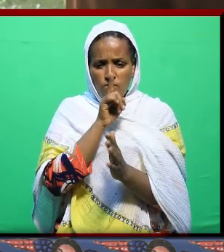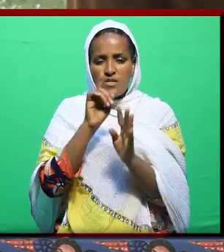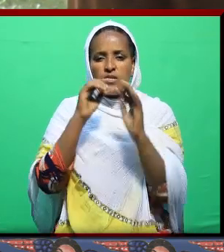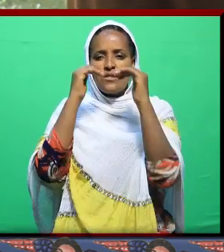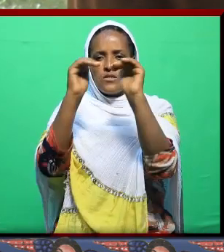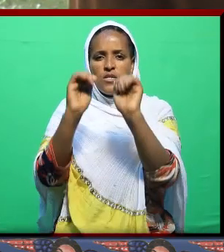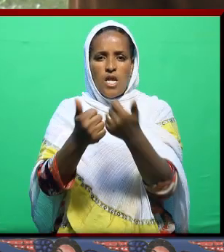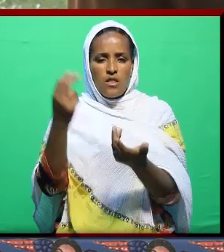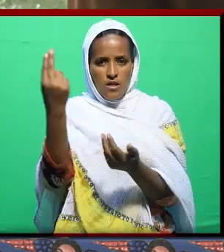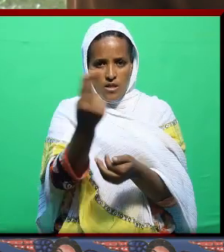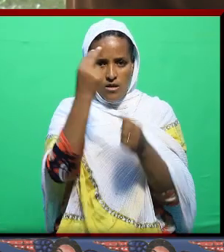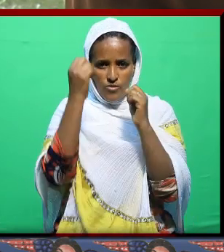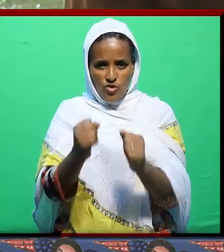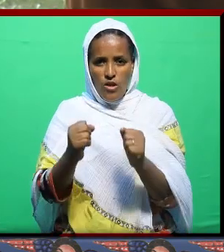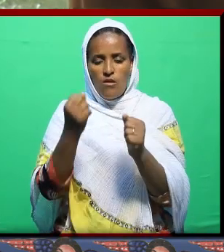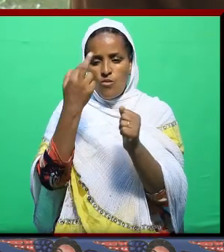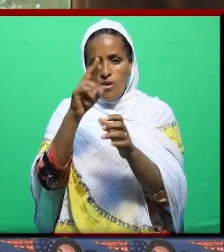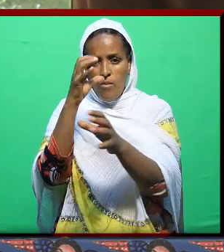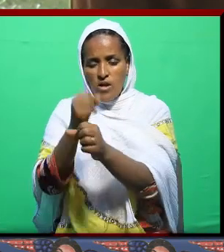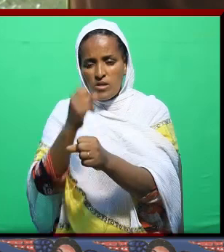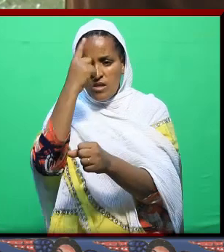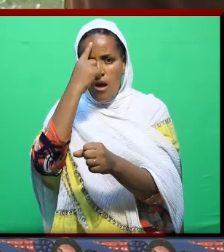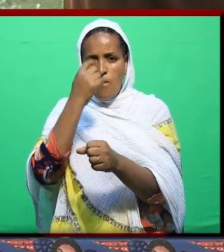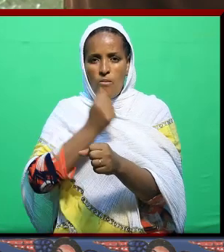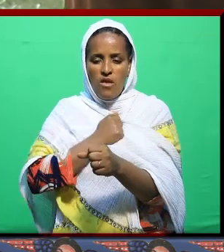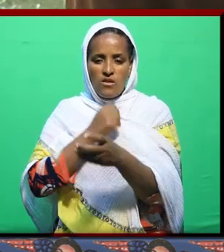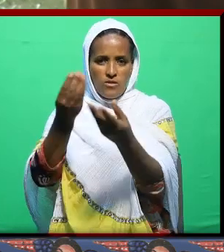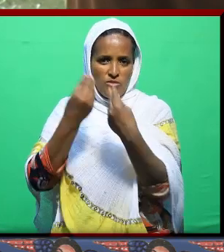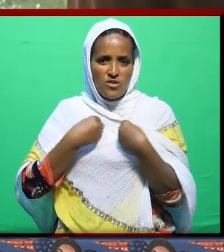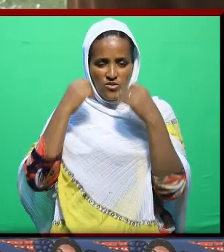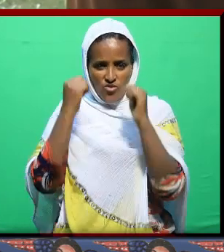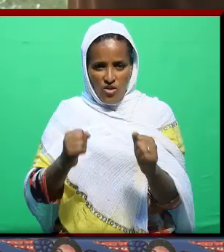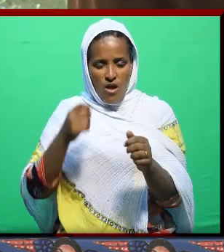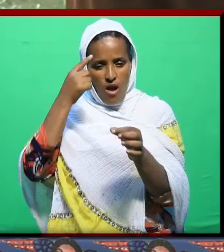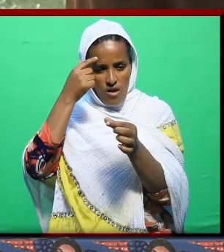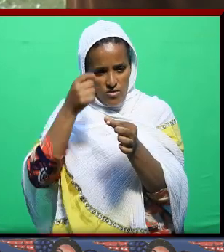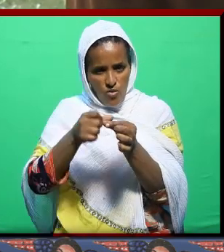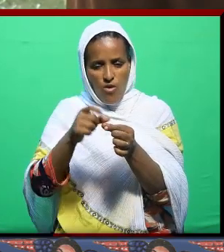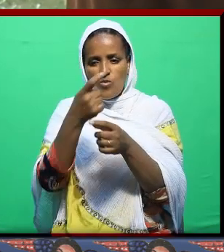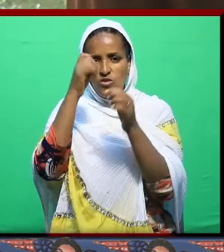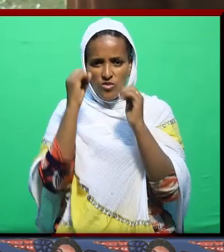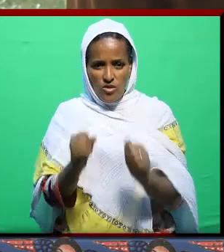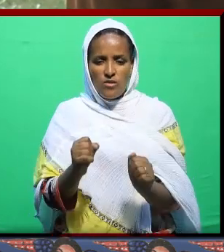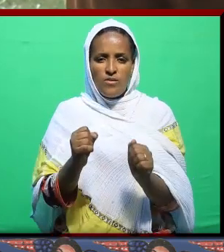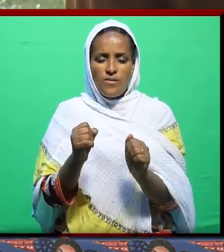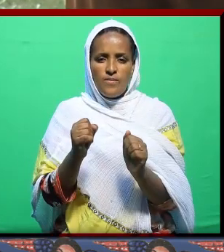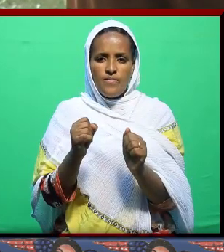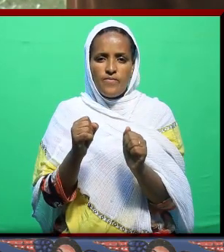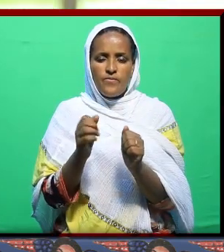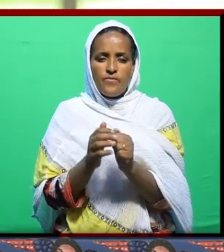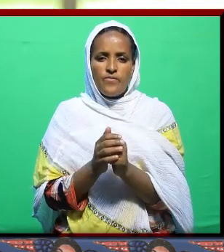ያክል ይጠቅማቸዋል ወይም ደግሞ ጭምትነትን መያዝ ታማኝነትን ይሰጣቸዋል አስተዋይነትን ይሰጣቸዋል